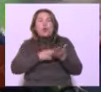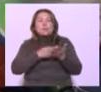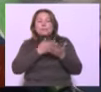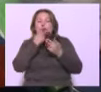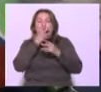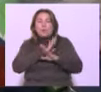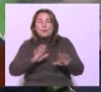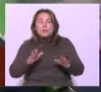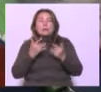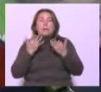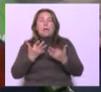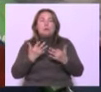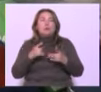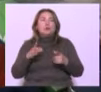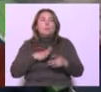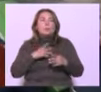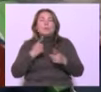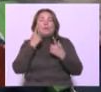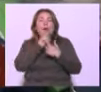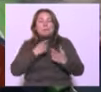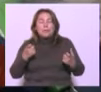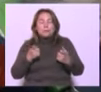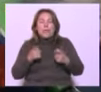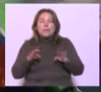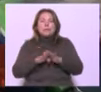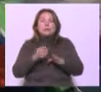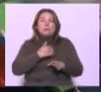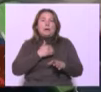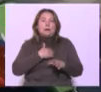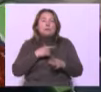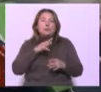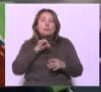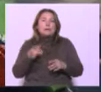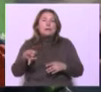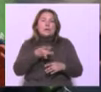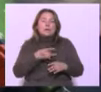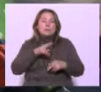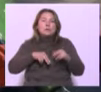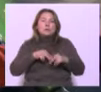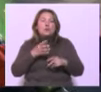увидели мы требуем опровержения этой информации также мы хотим чтобы в туп